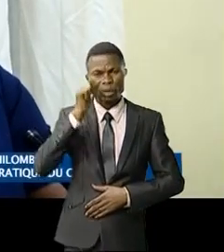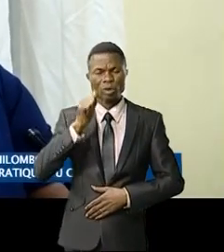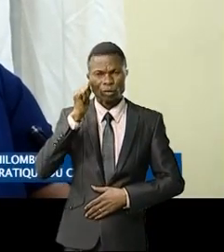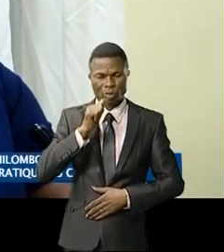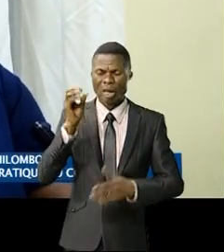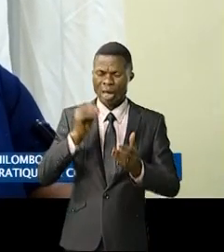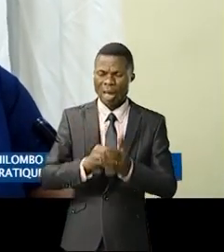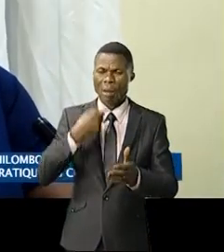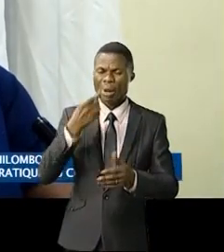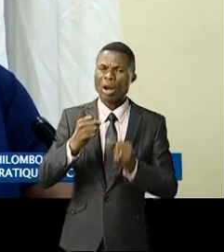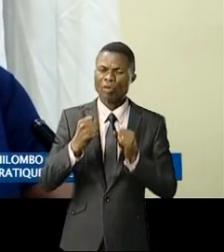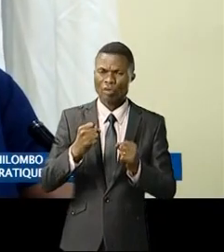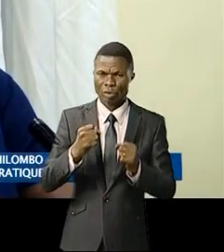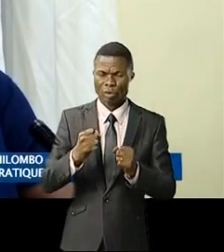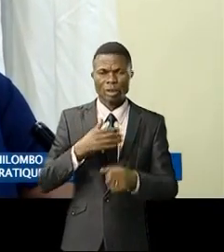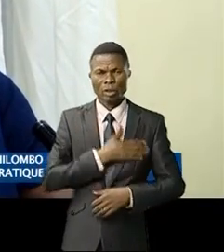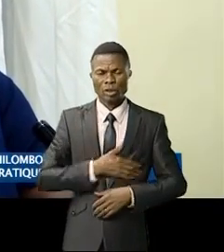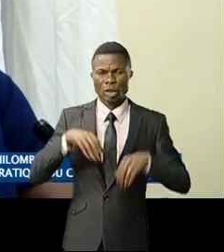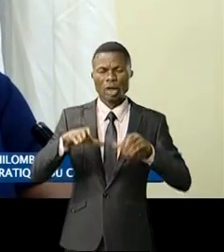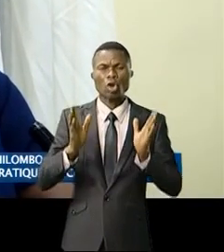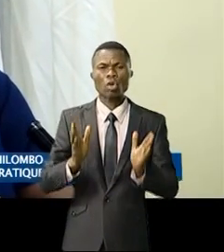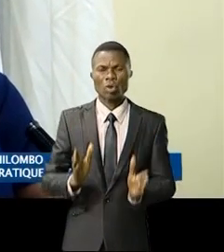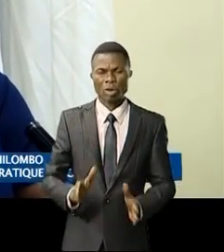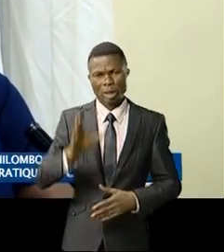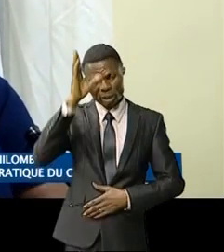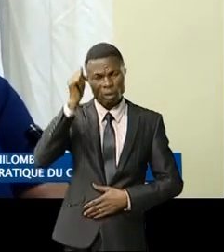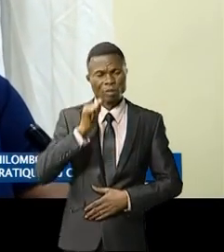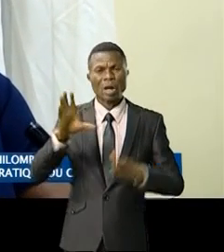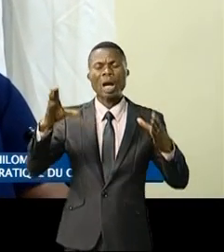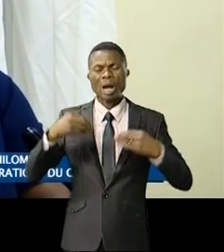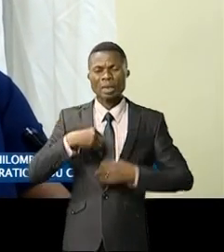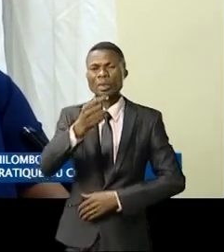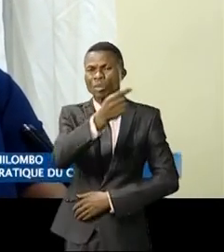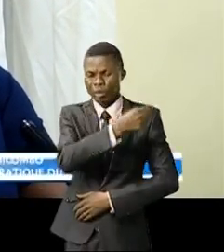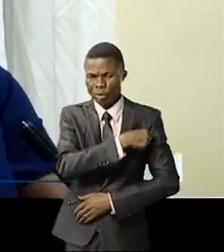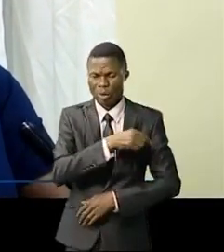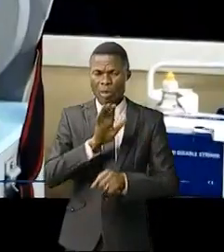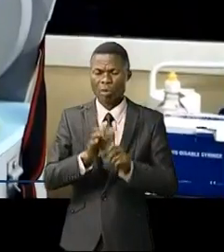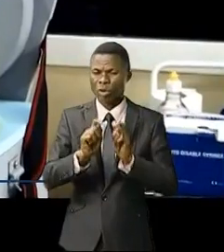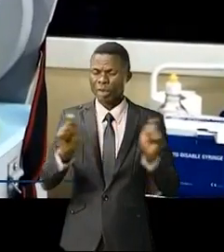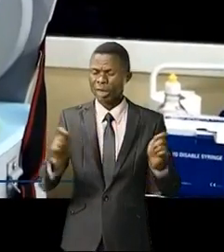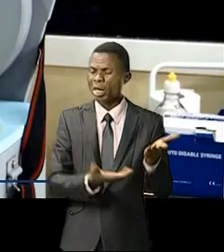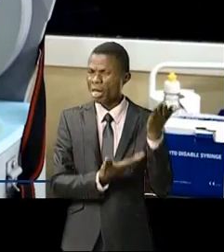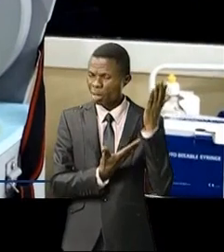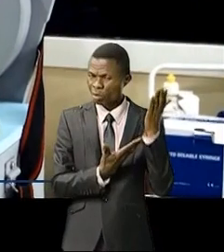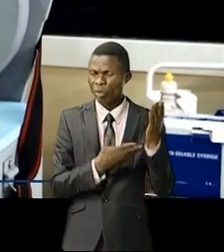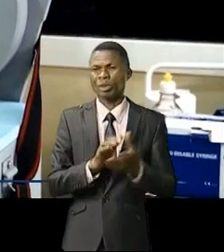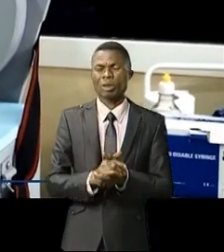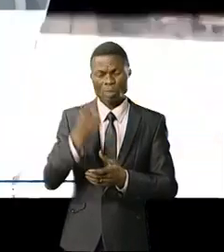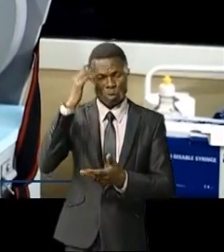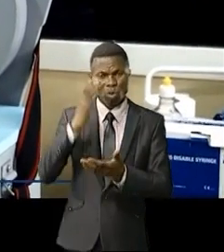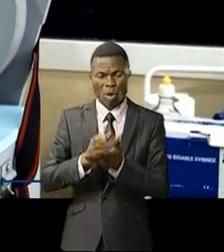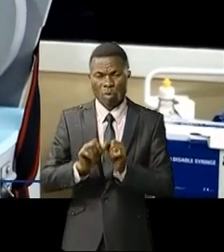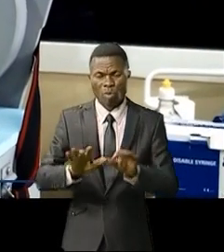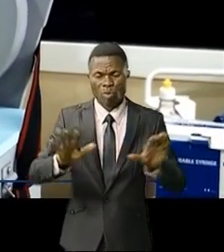fois, j'insiste, chers compatriotes, faites-vous vacciner, c'est très important. Pour stopper la chaîne de